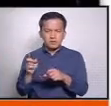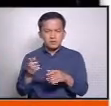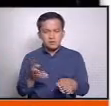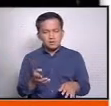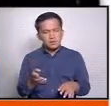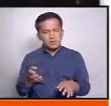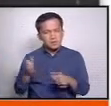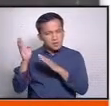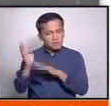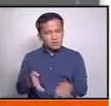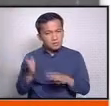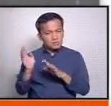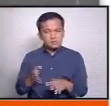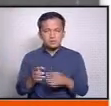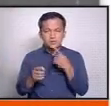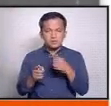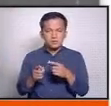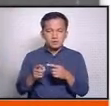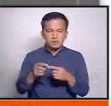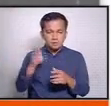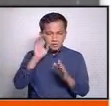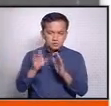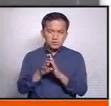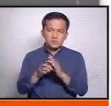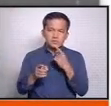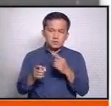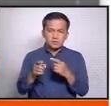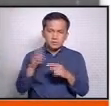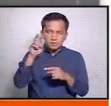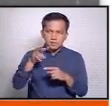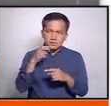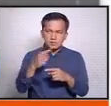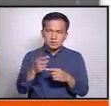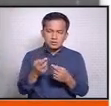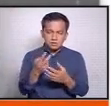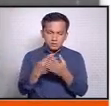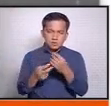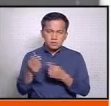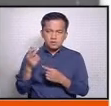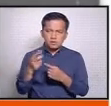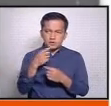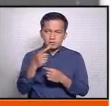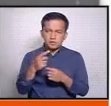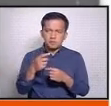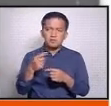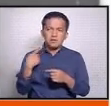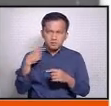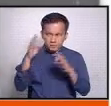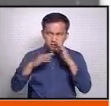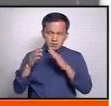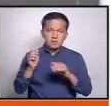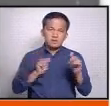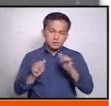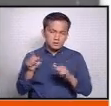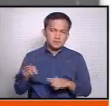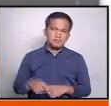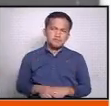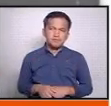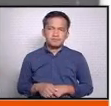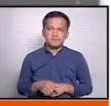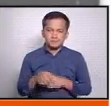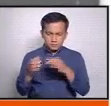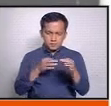videos. Bandang hating gabi, kinumpirma ng dalawang social media platforms na mayroon ng problema at inaaksyonan na